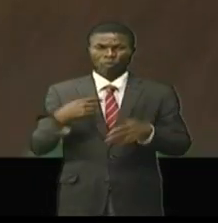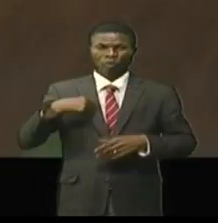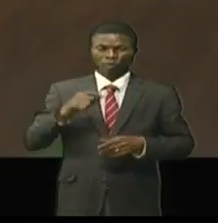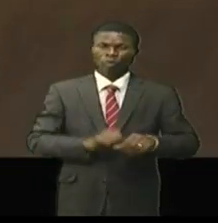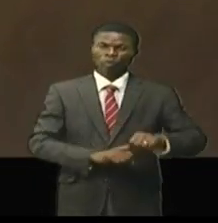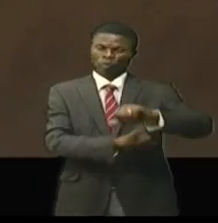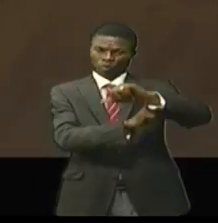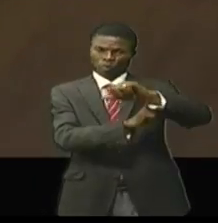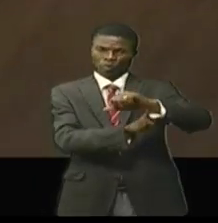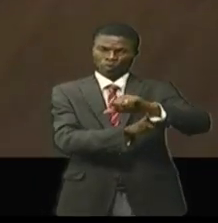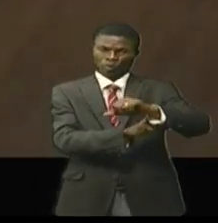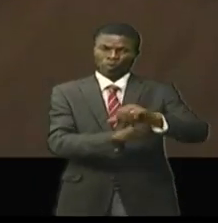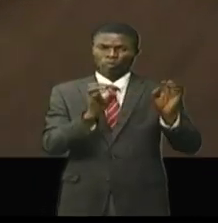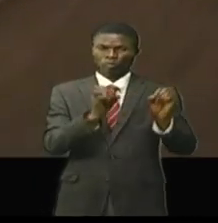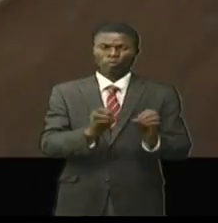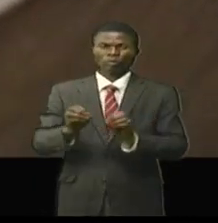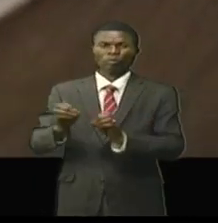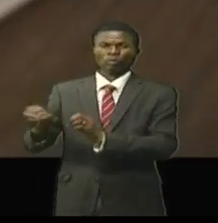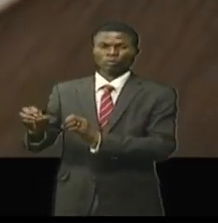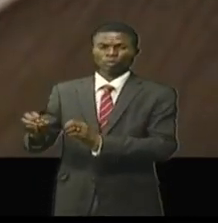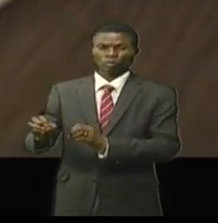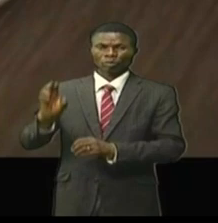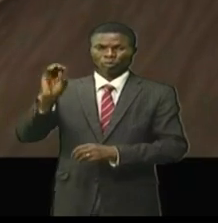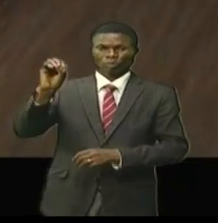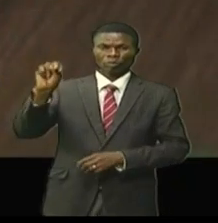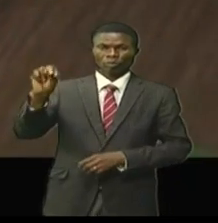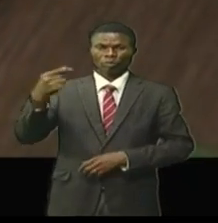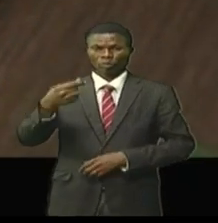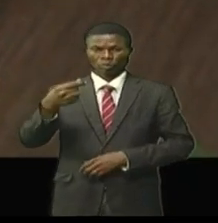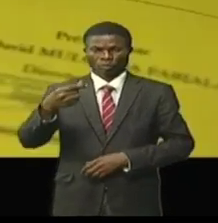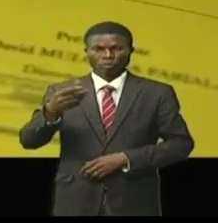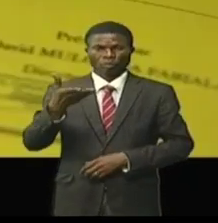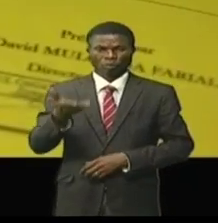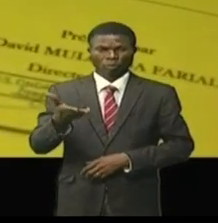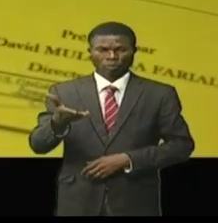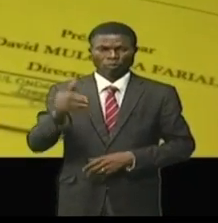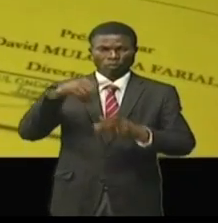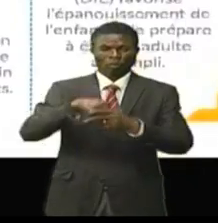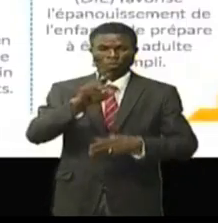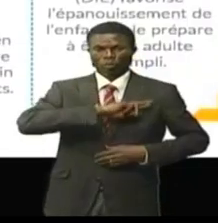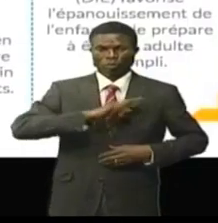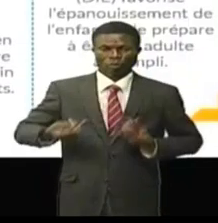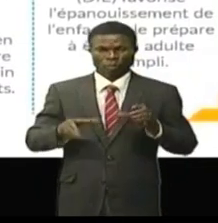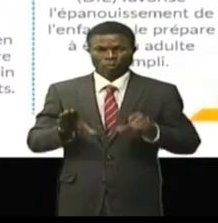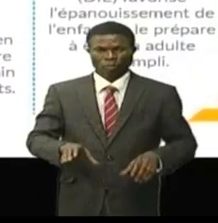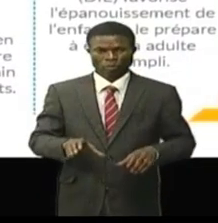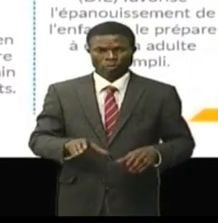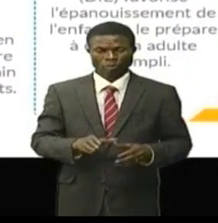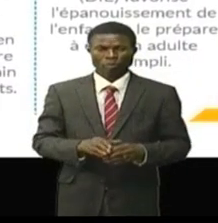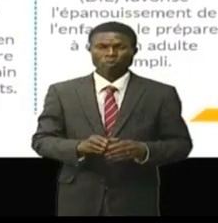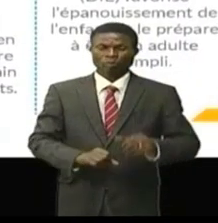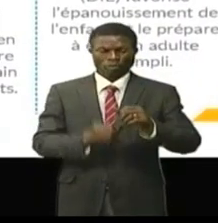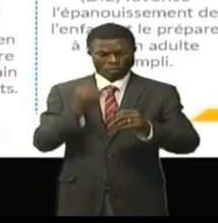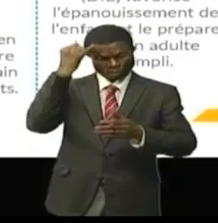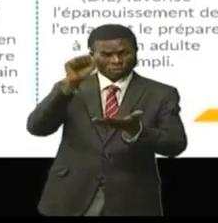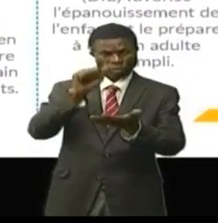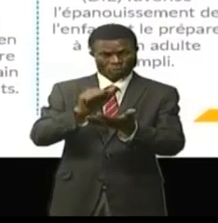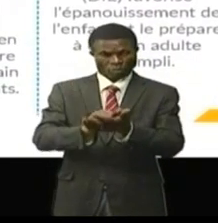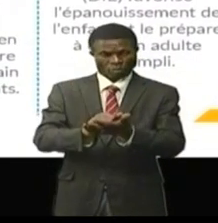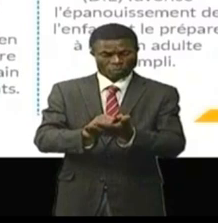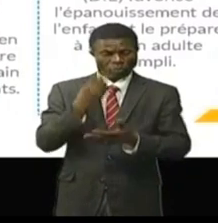accompagnons l'organisation non gouvernementale Porticus en RDC. Derrière donc ce concept, il y